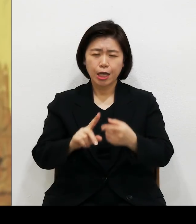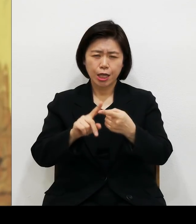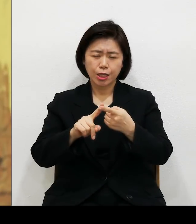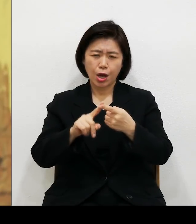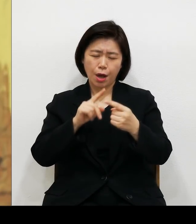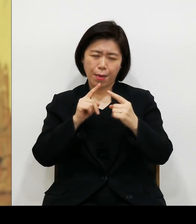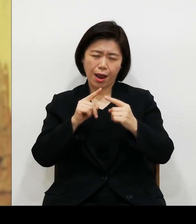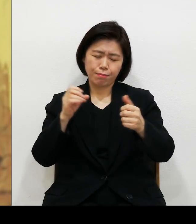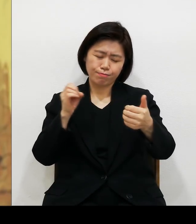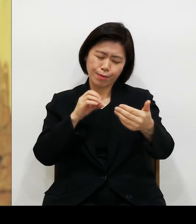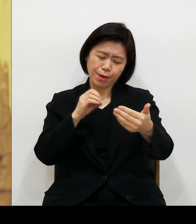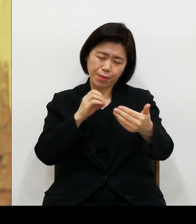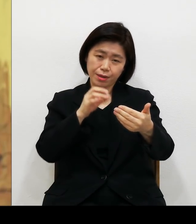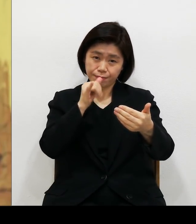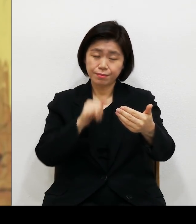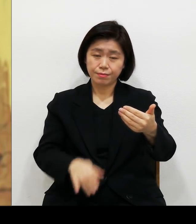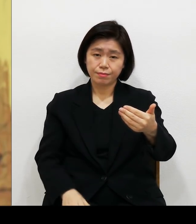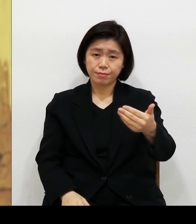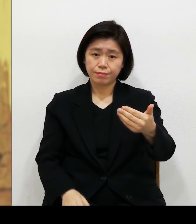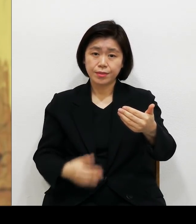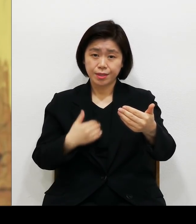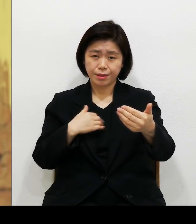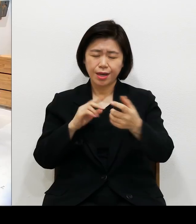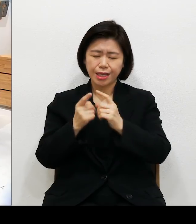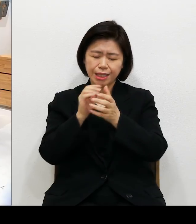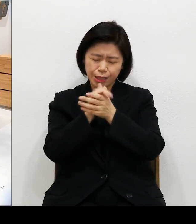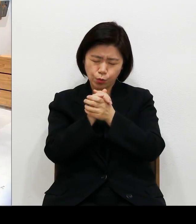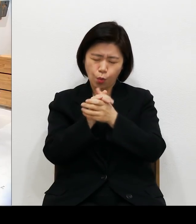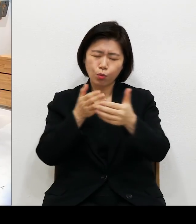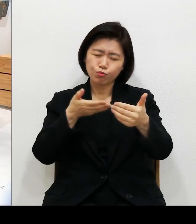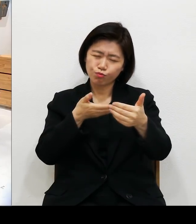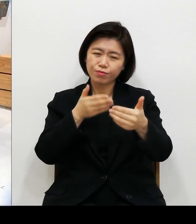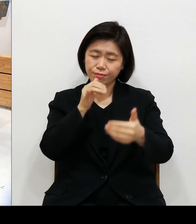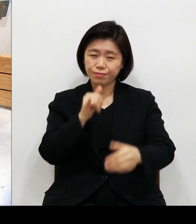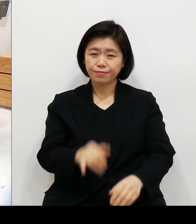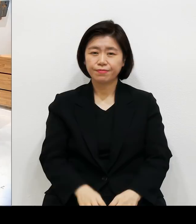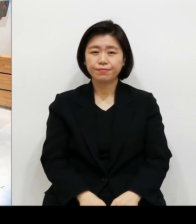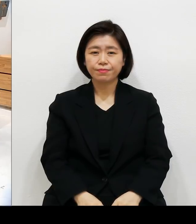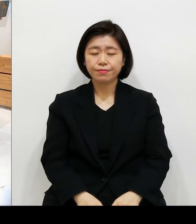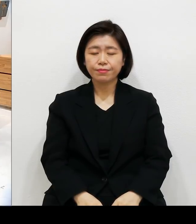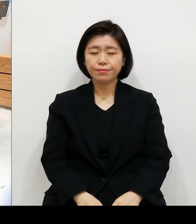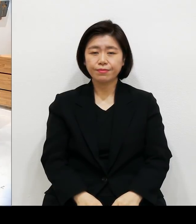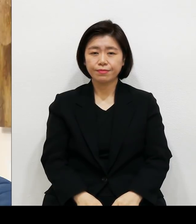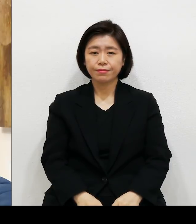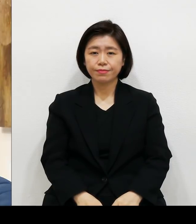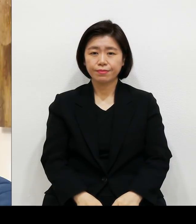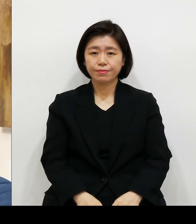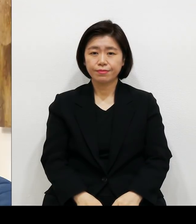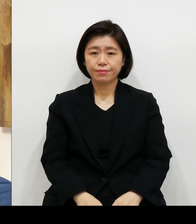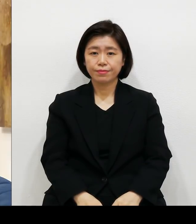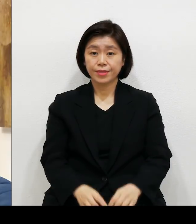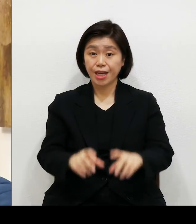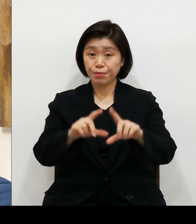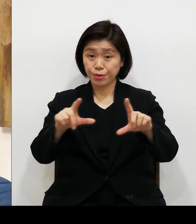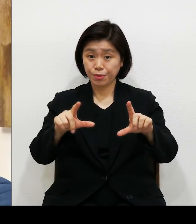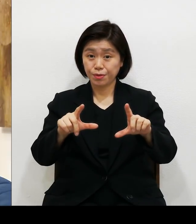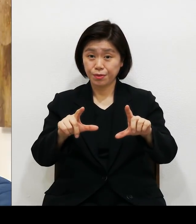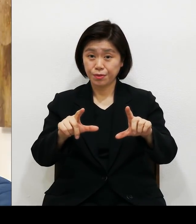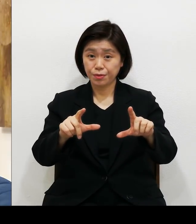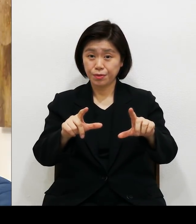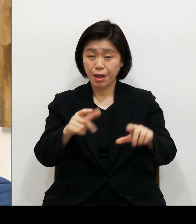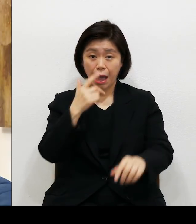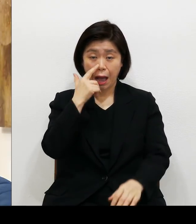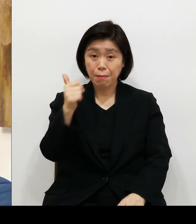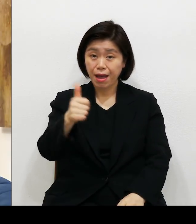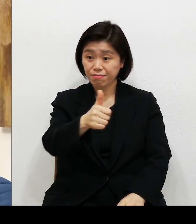있게끔 저는 뭐 기도해 주는 것밖에 없으니까. 예, 예. 네. 그래서 뭐 보통 애기 아빠들 만나러